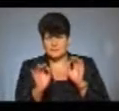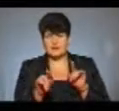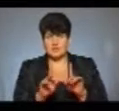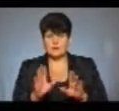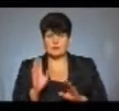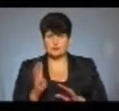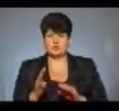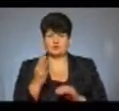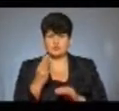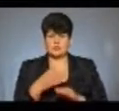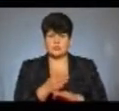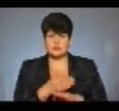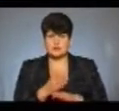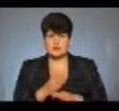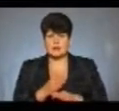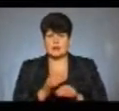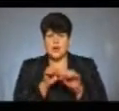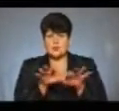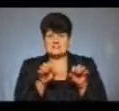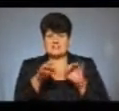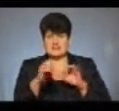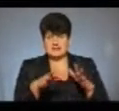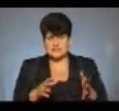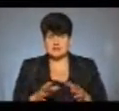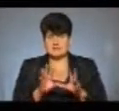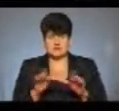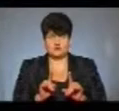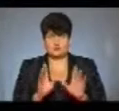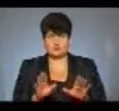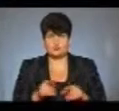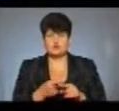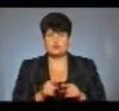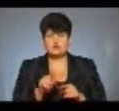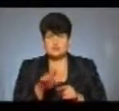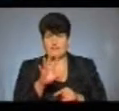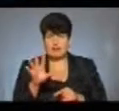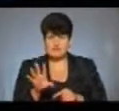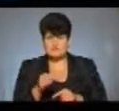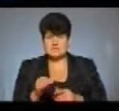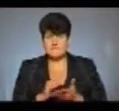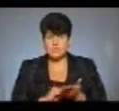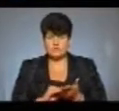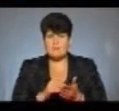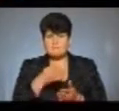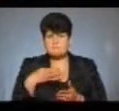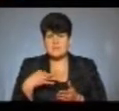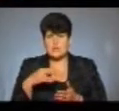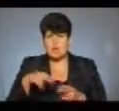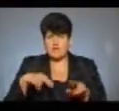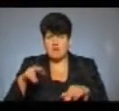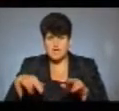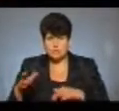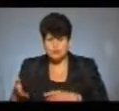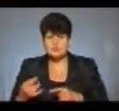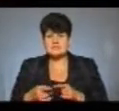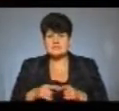буде отакого освітлення зовнішнє. Оце все, що буде. Цю всю розмітку в рух смог повторяємо білою фарбою. Це вже буде,